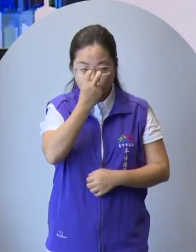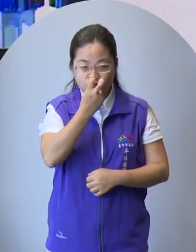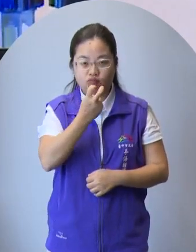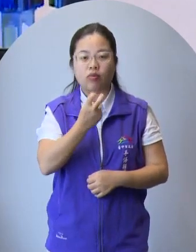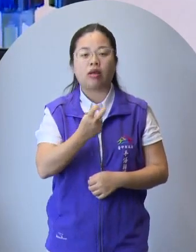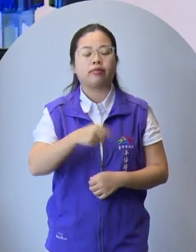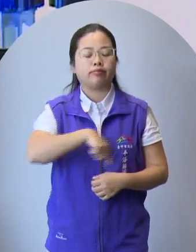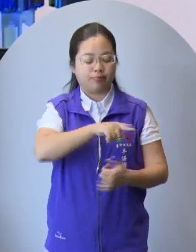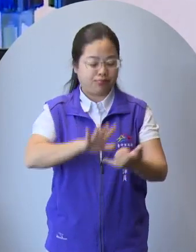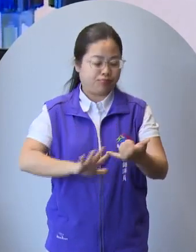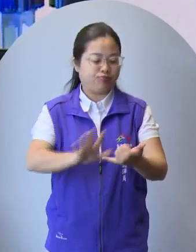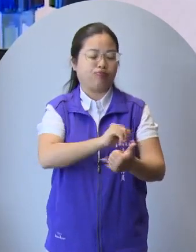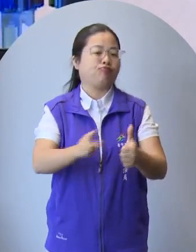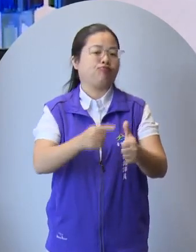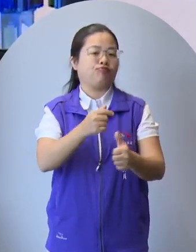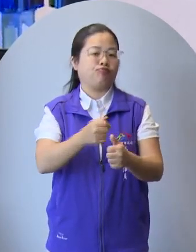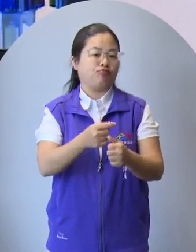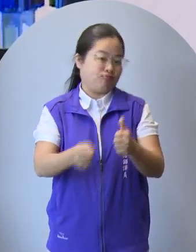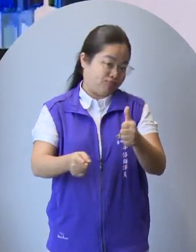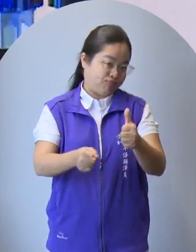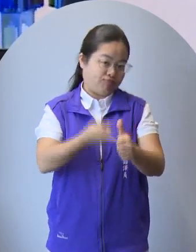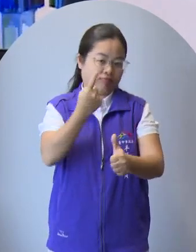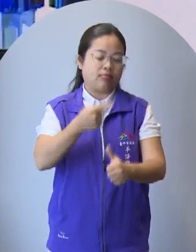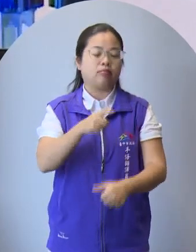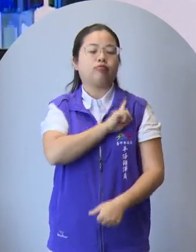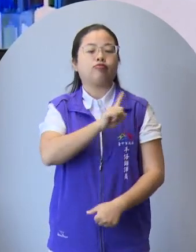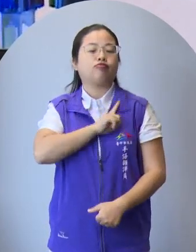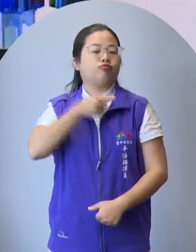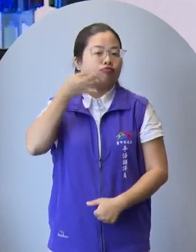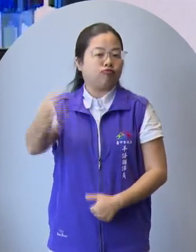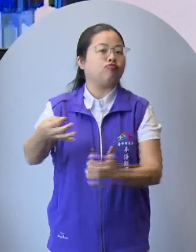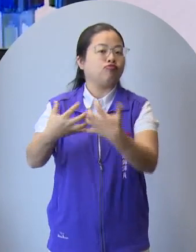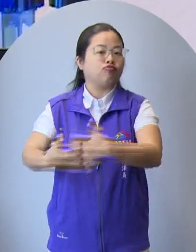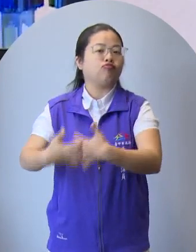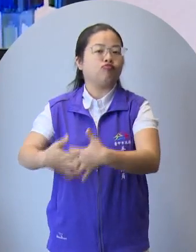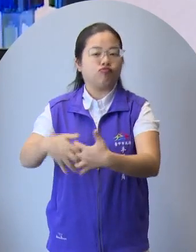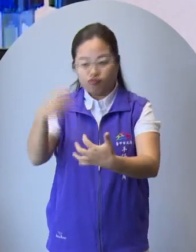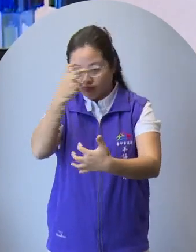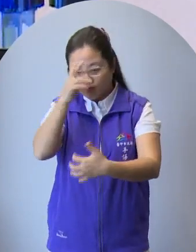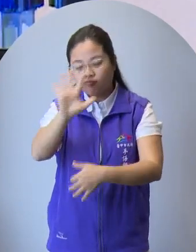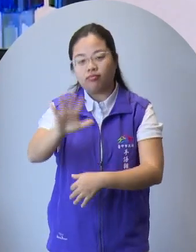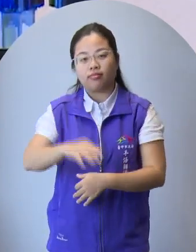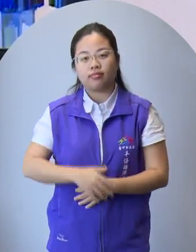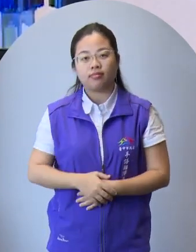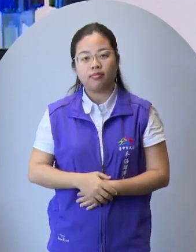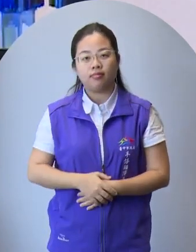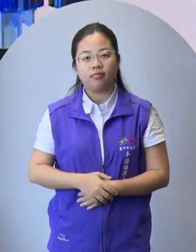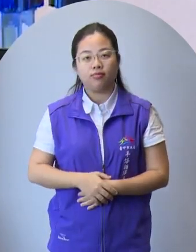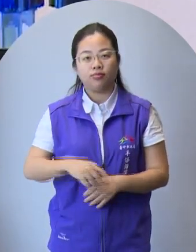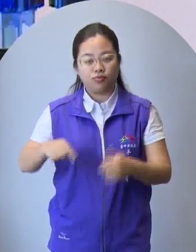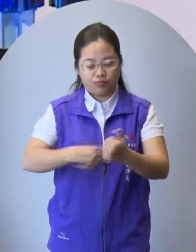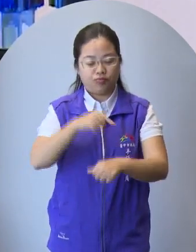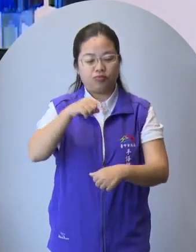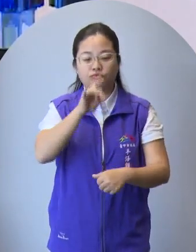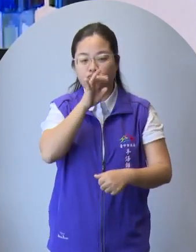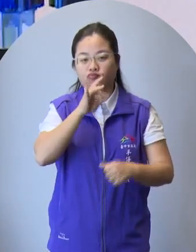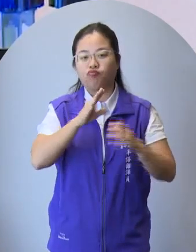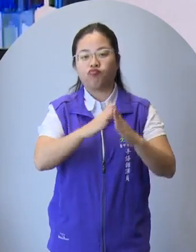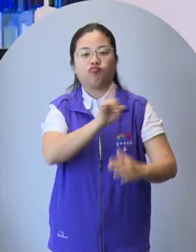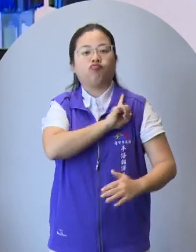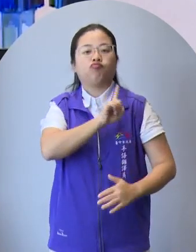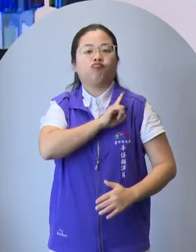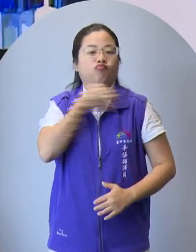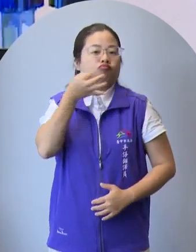是全国第一名。就是因为我们自己有买这个东西哈，到目前为止好像也只有我本市自己买这个东